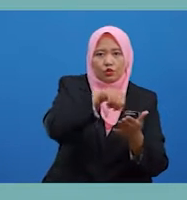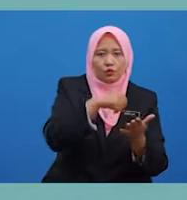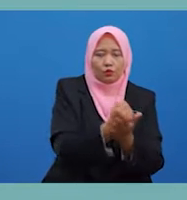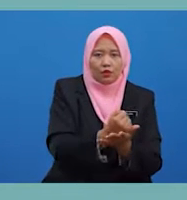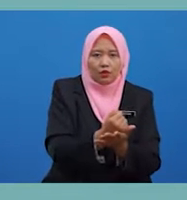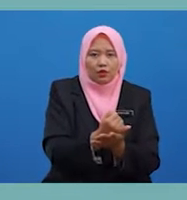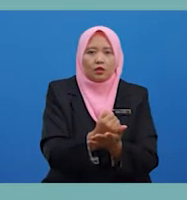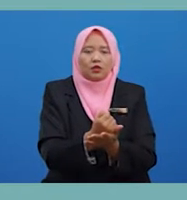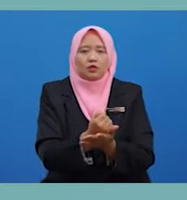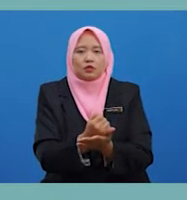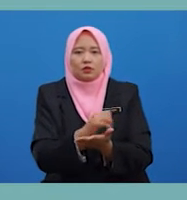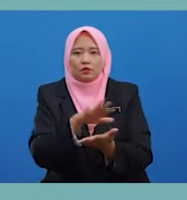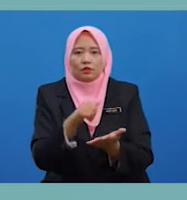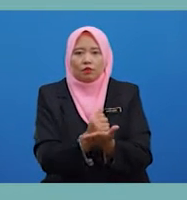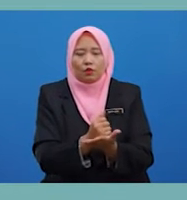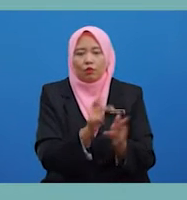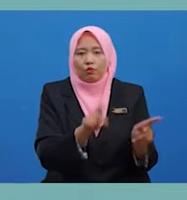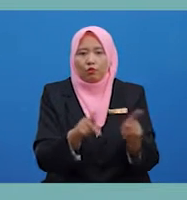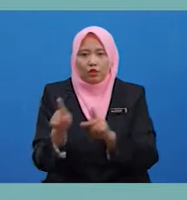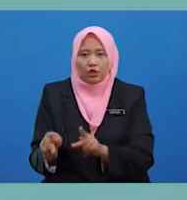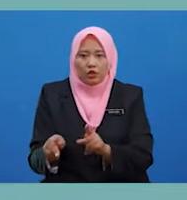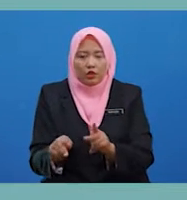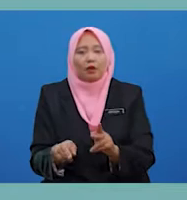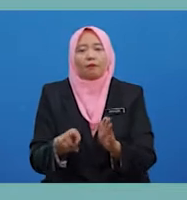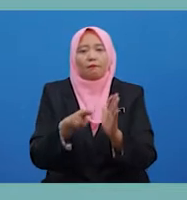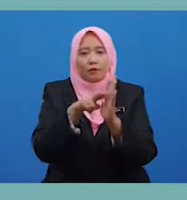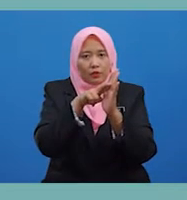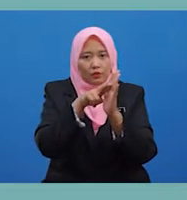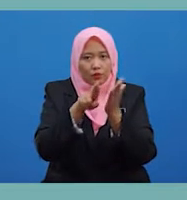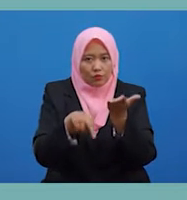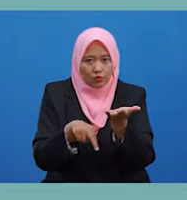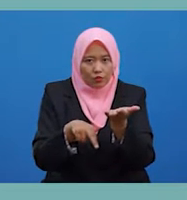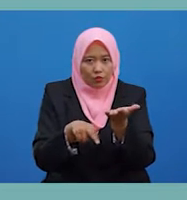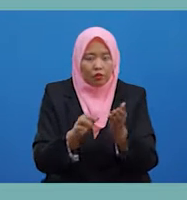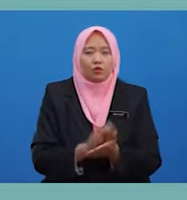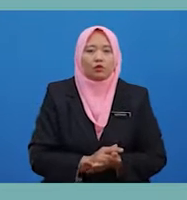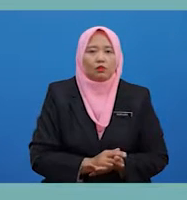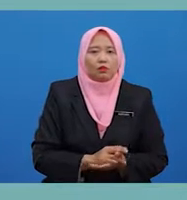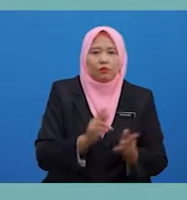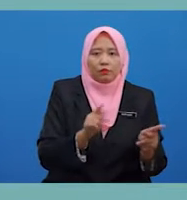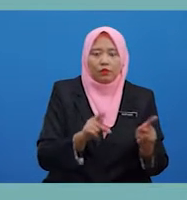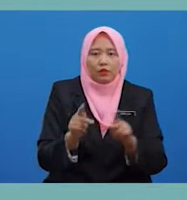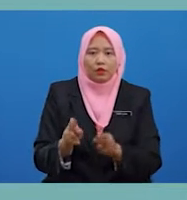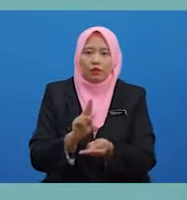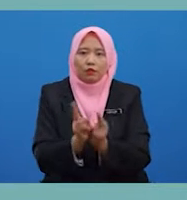menurun. Kedua, pola meningkat ditunjukkan oleh penyakit TB.